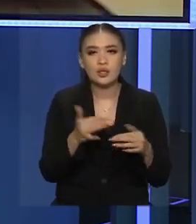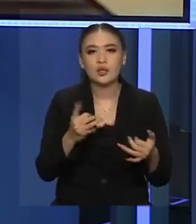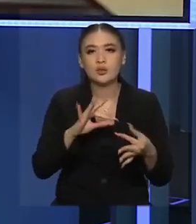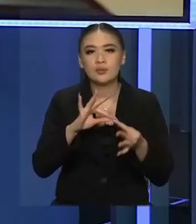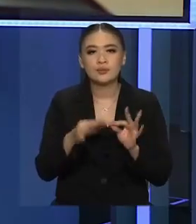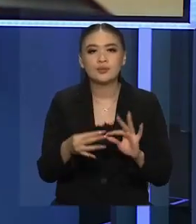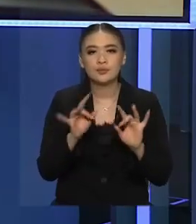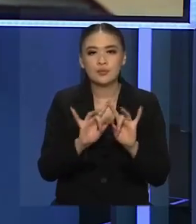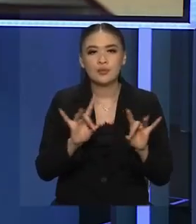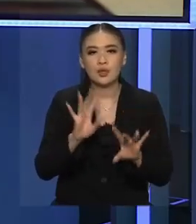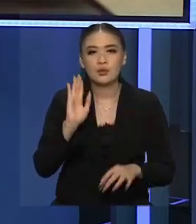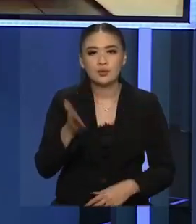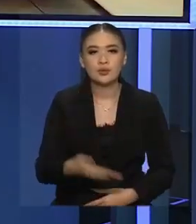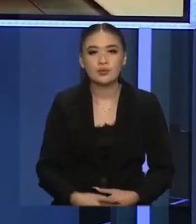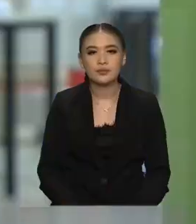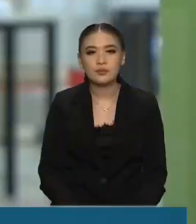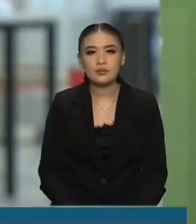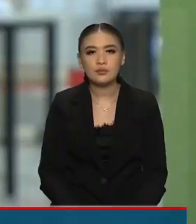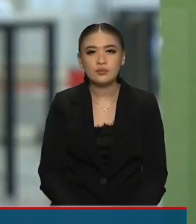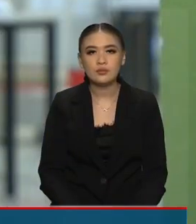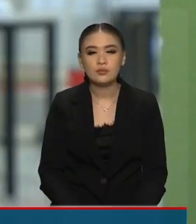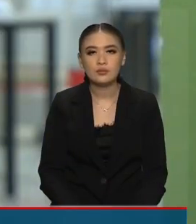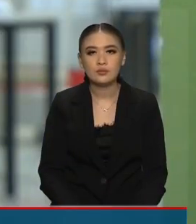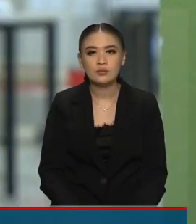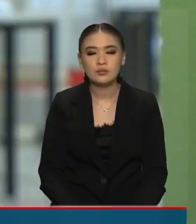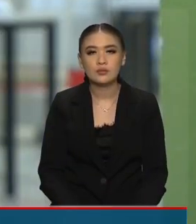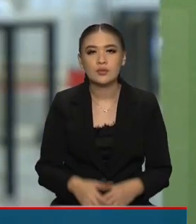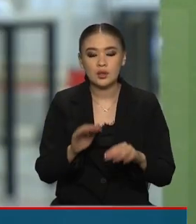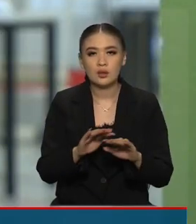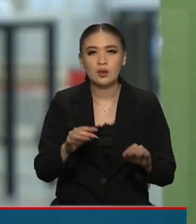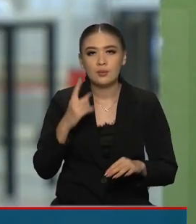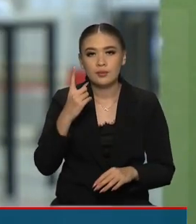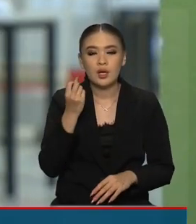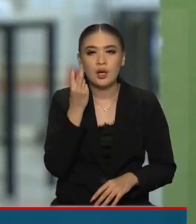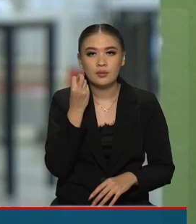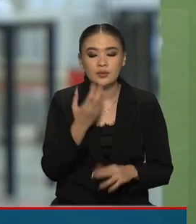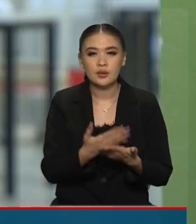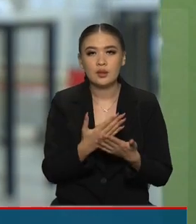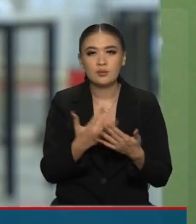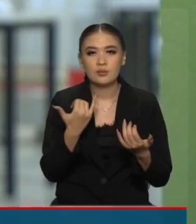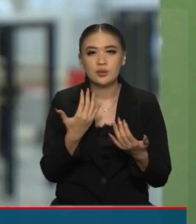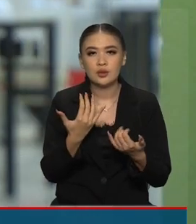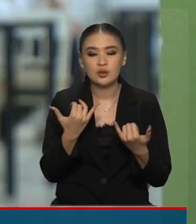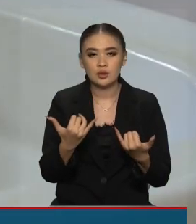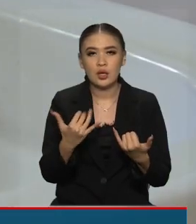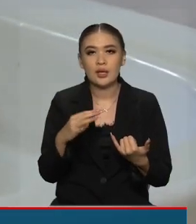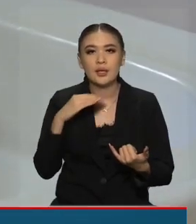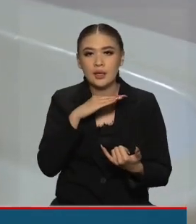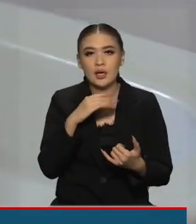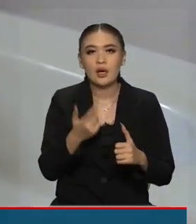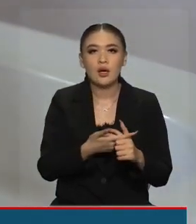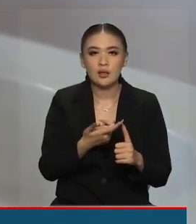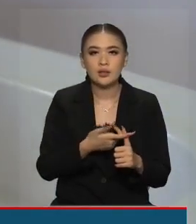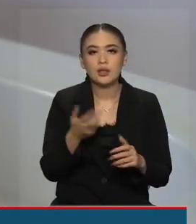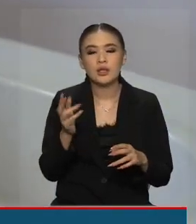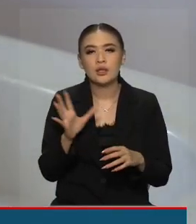Жанель Нұрболатқызының бейнематериалында. Бұл оқушылардың бір реттік түскі асы. Мысалы, бүгінгі ас мәзіріне ет пен картоп, нан